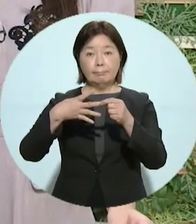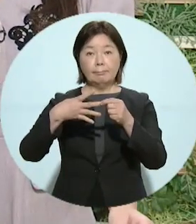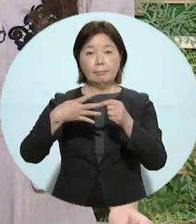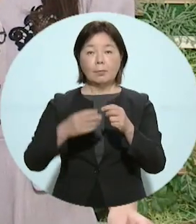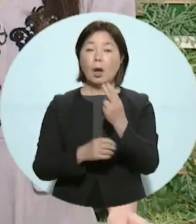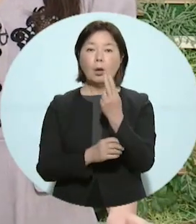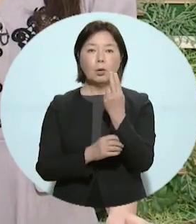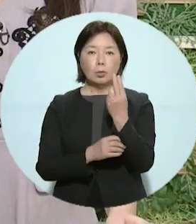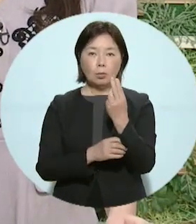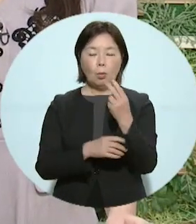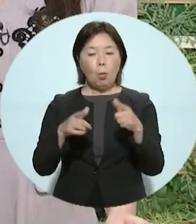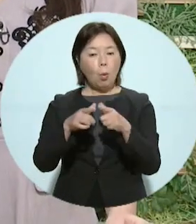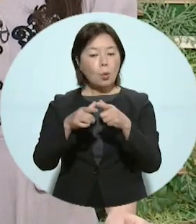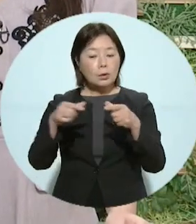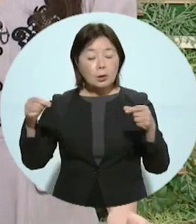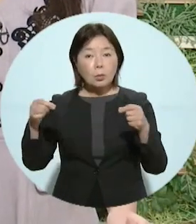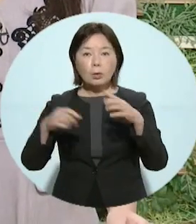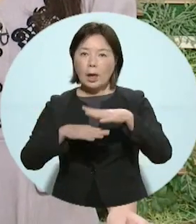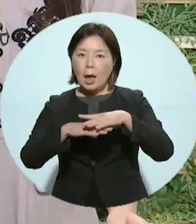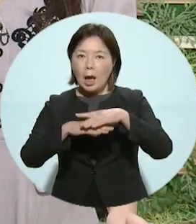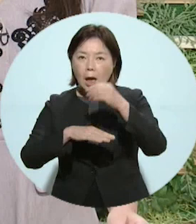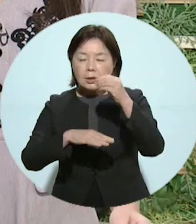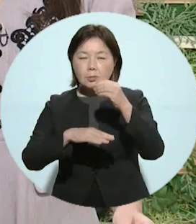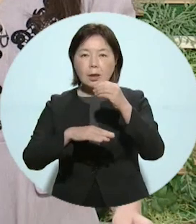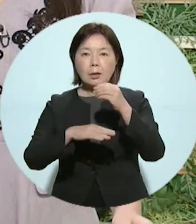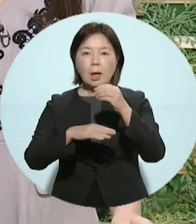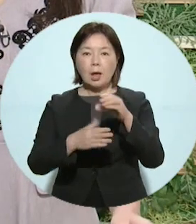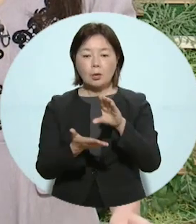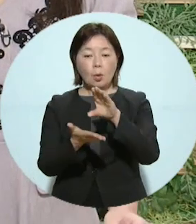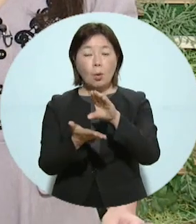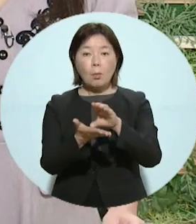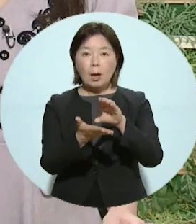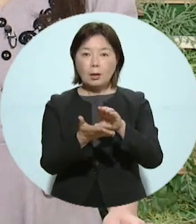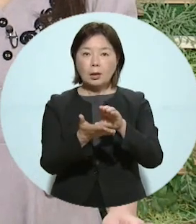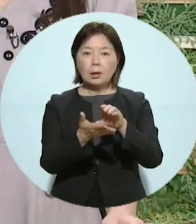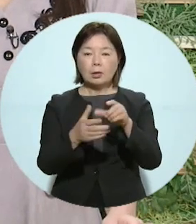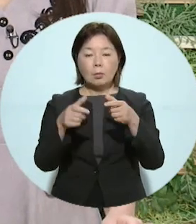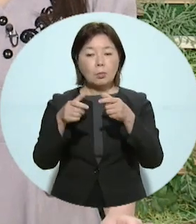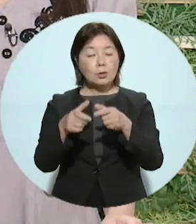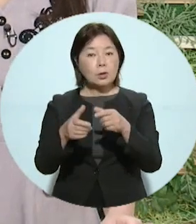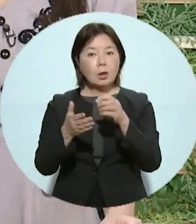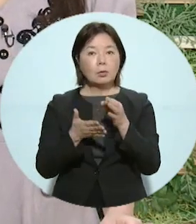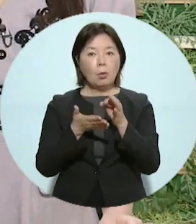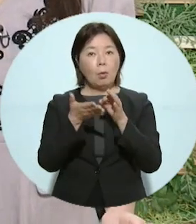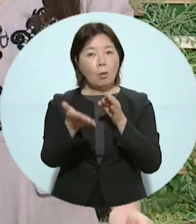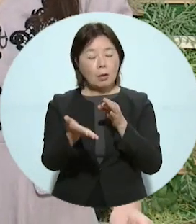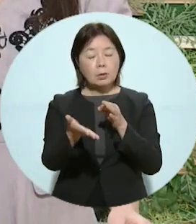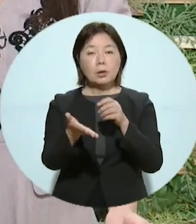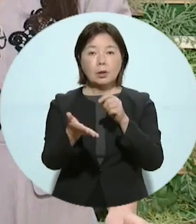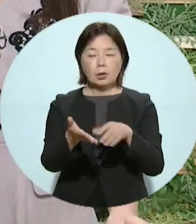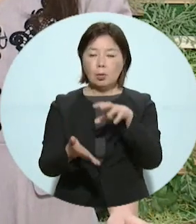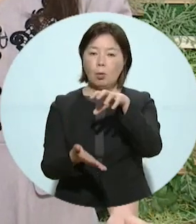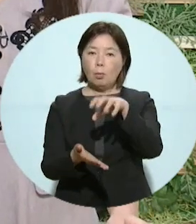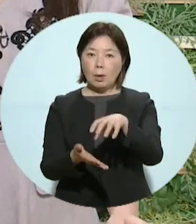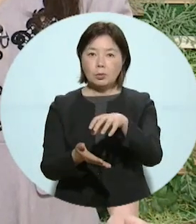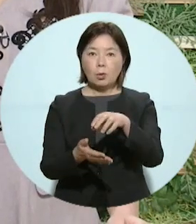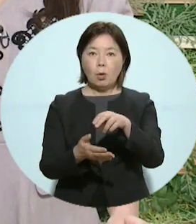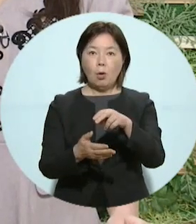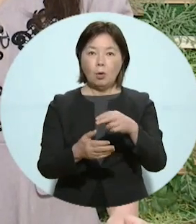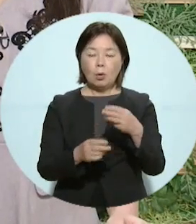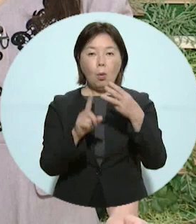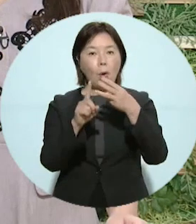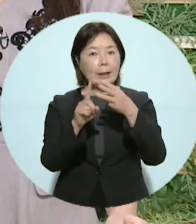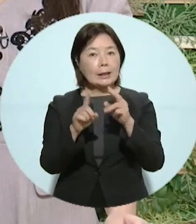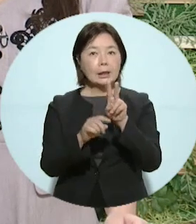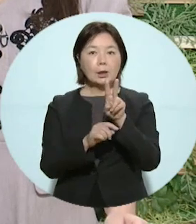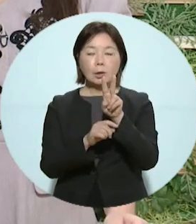都は国内初となるパーキングチケット発給設備設置区画へ EV 用急速充電器を設置し